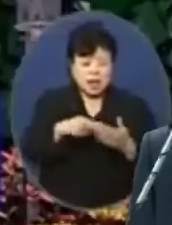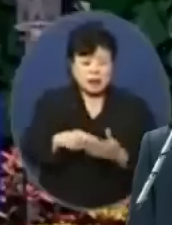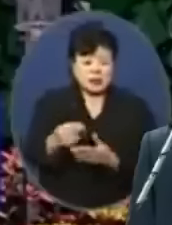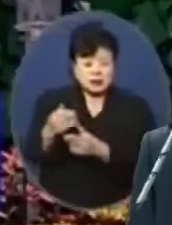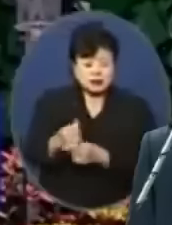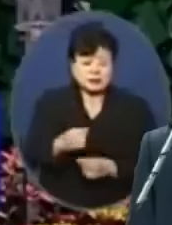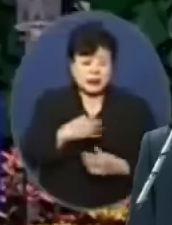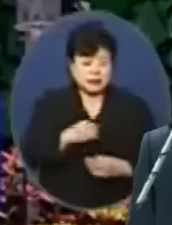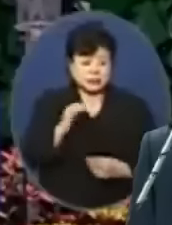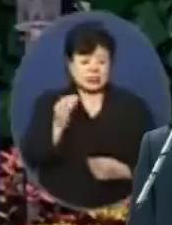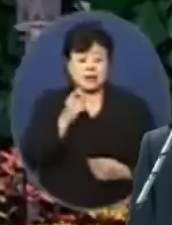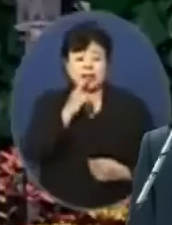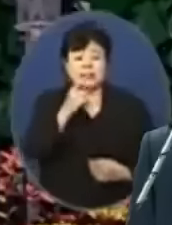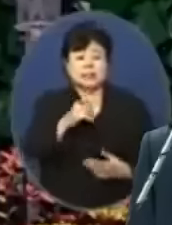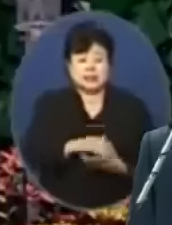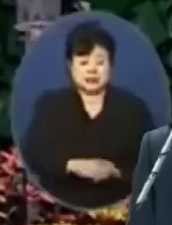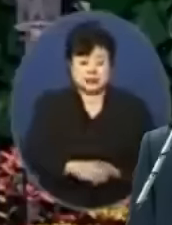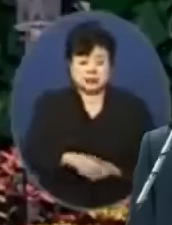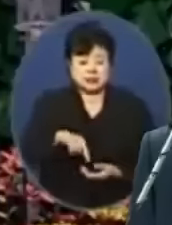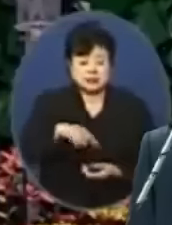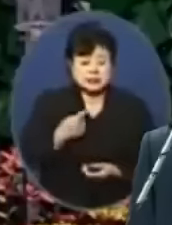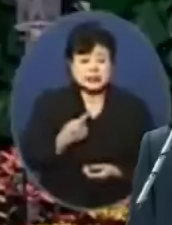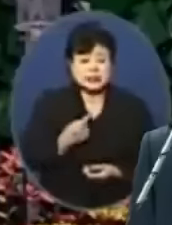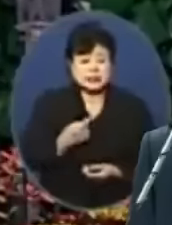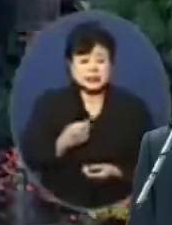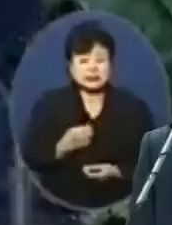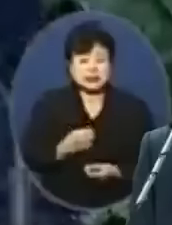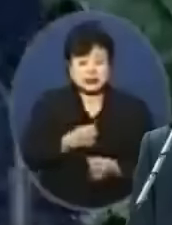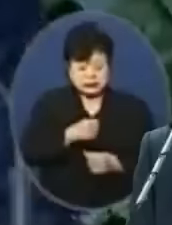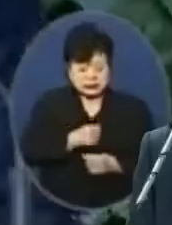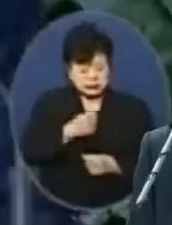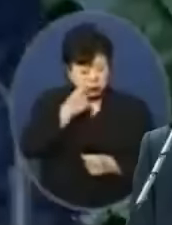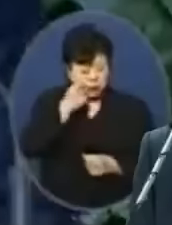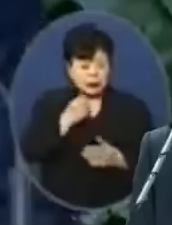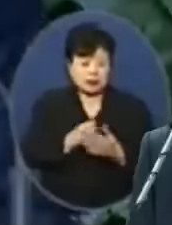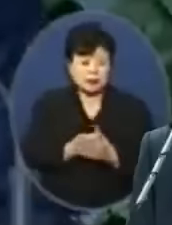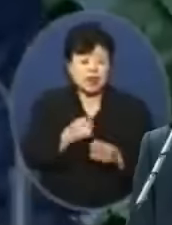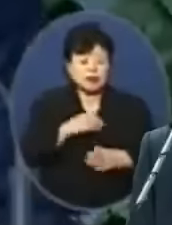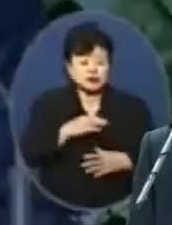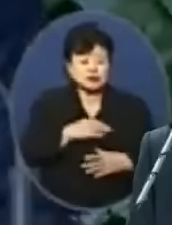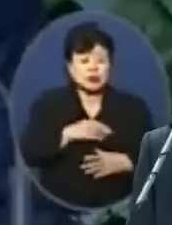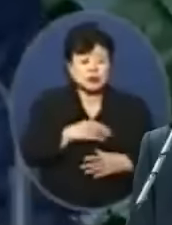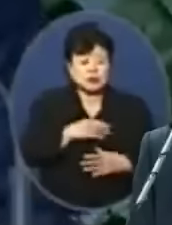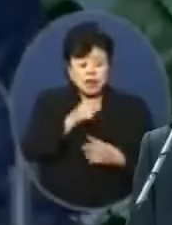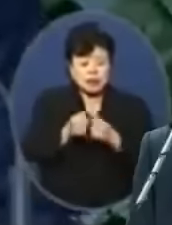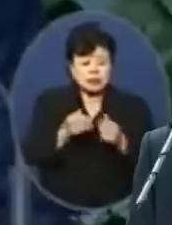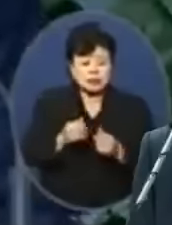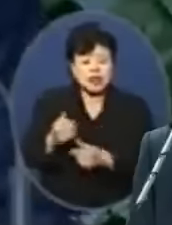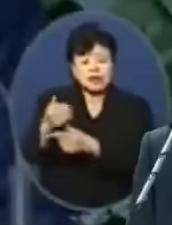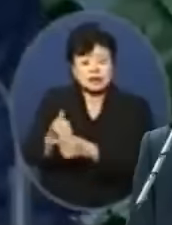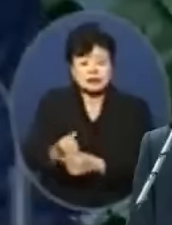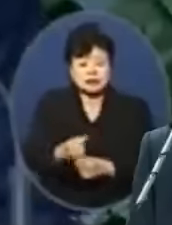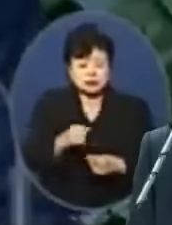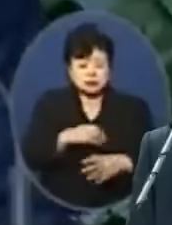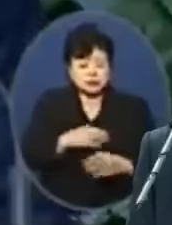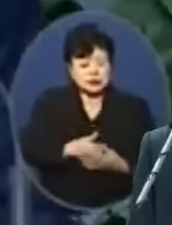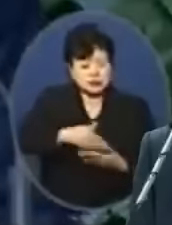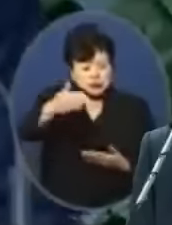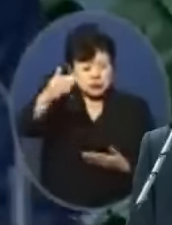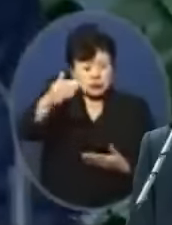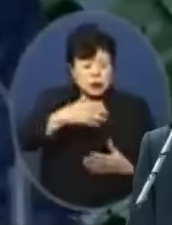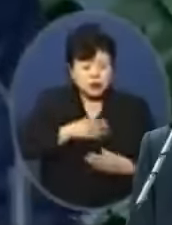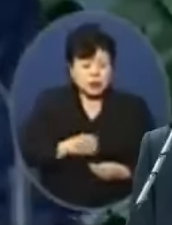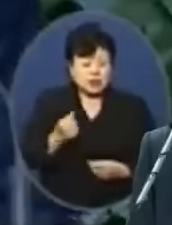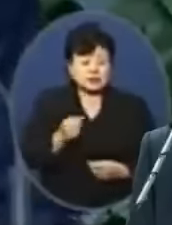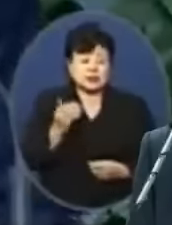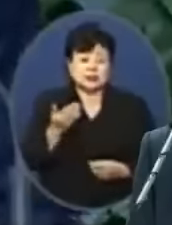안전하리라고 했는데 자기를 잘 간수 못했습니다. 두려움이 있으면 하나님께 의지하고 두려움을 내어 쫓고 평안을